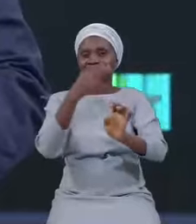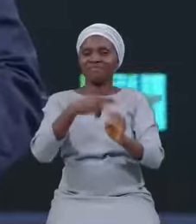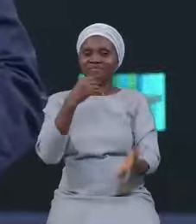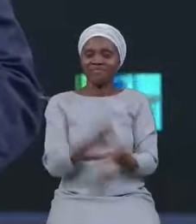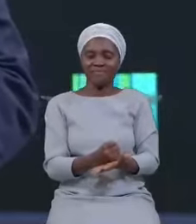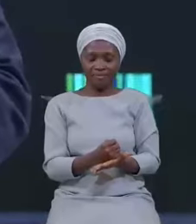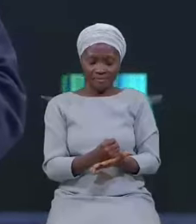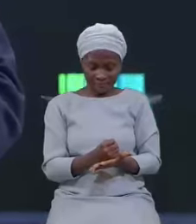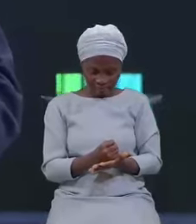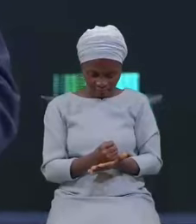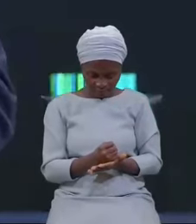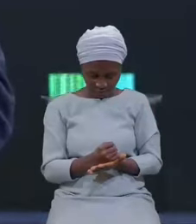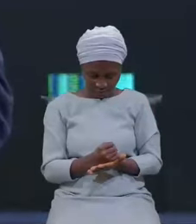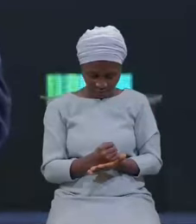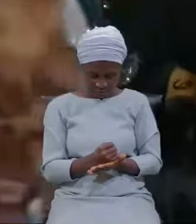J'accepte,